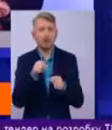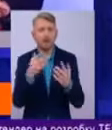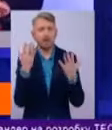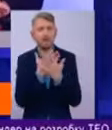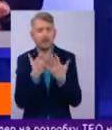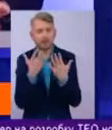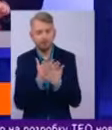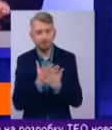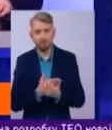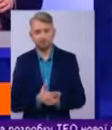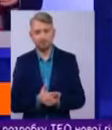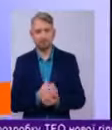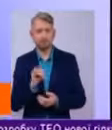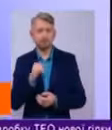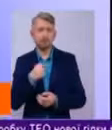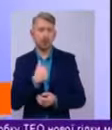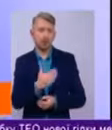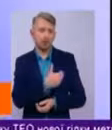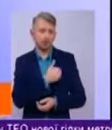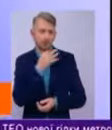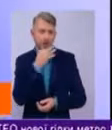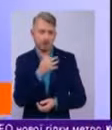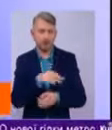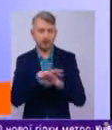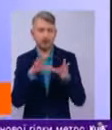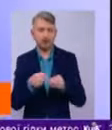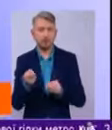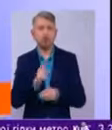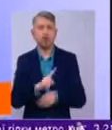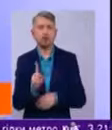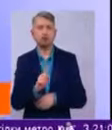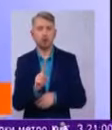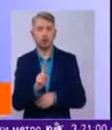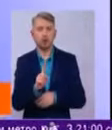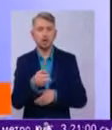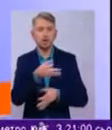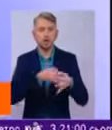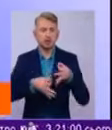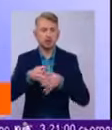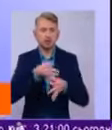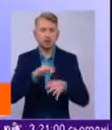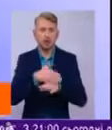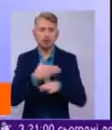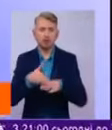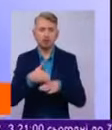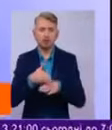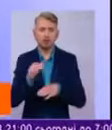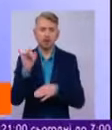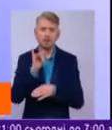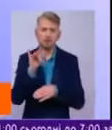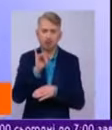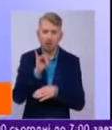фільм. І я би хотів сказати взагалі про те, що дискусія між істориками і